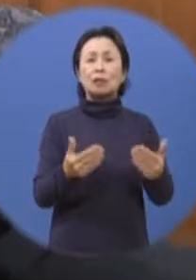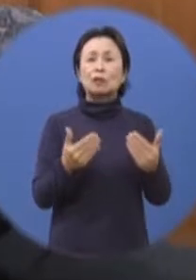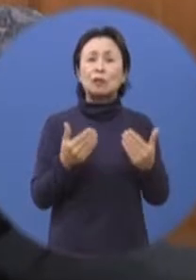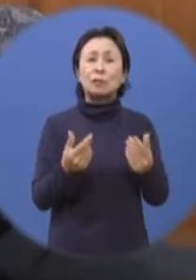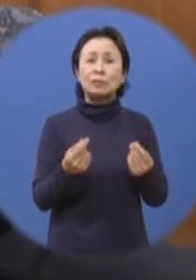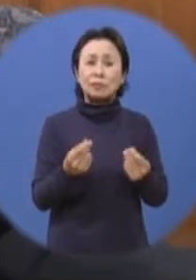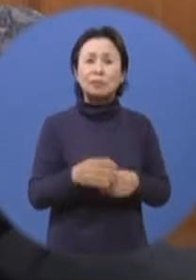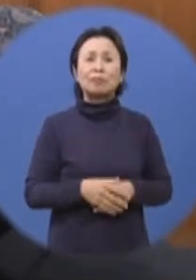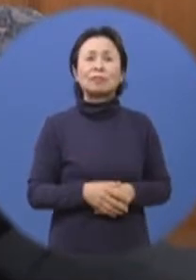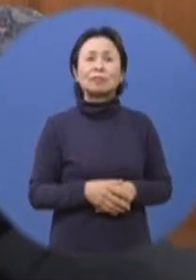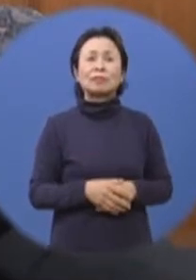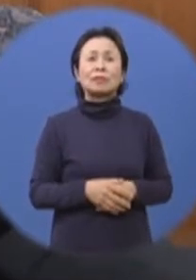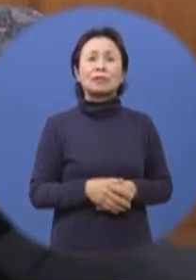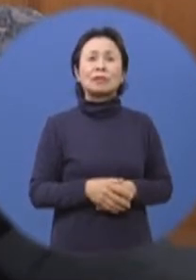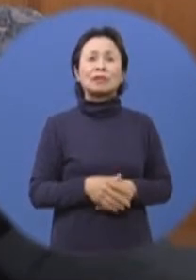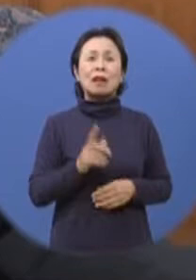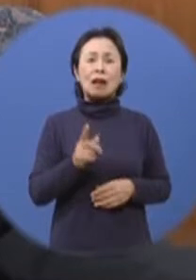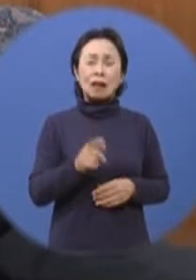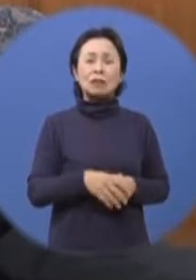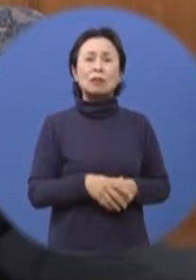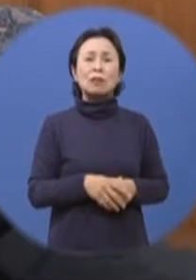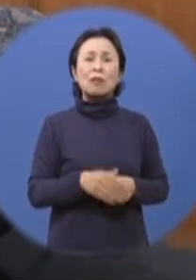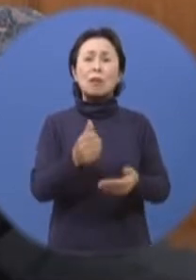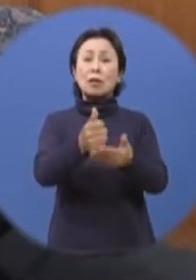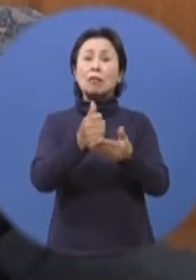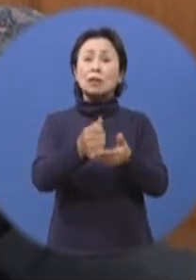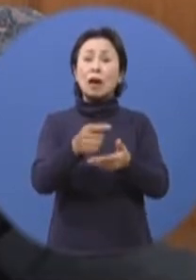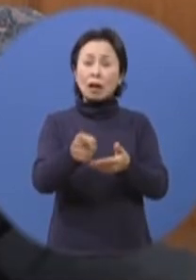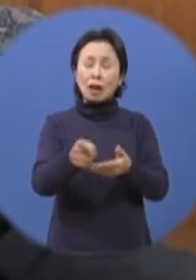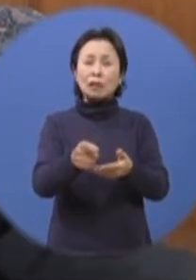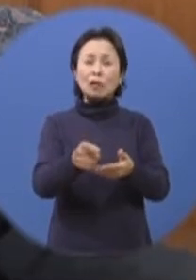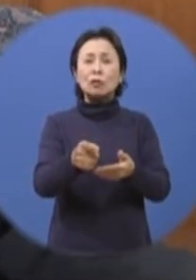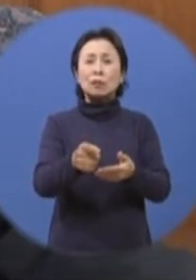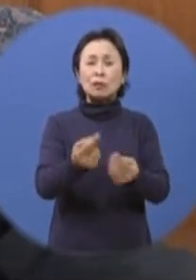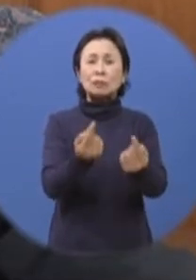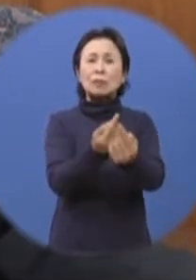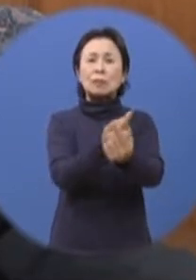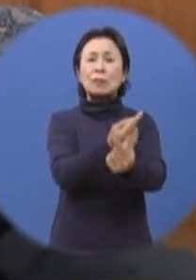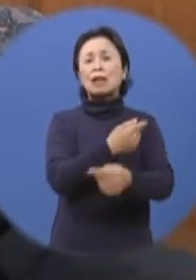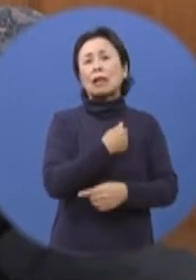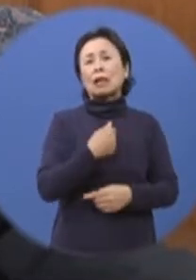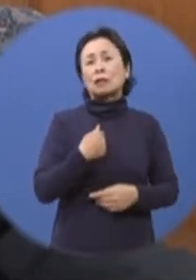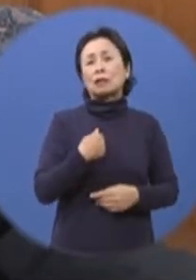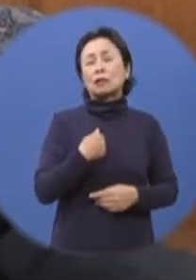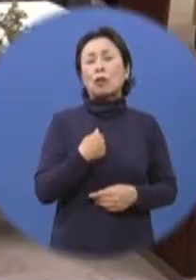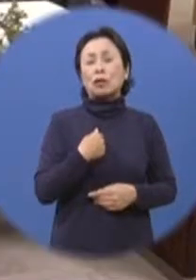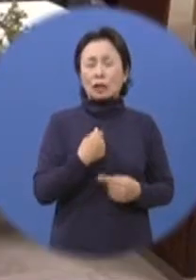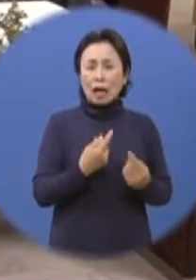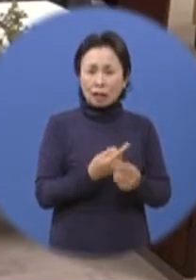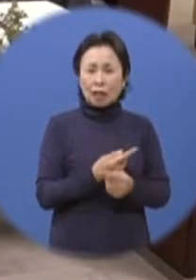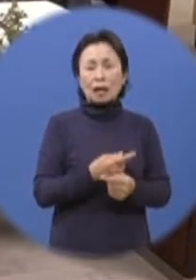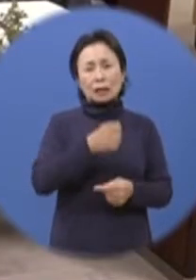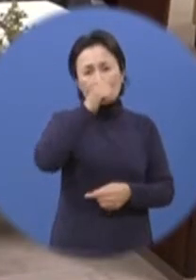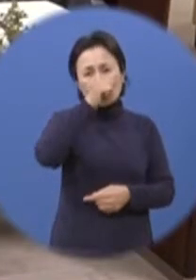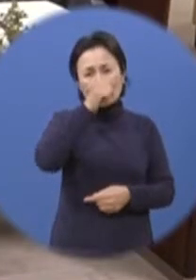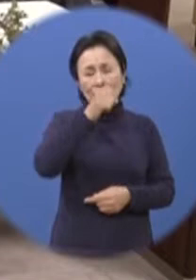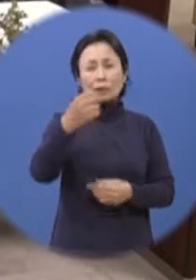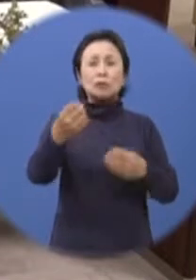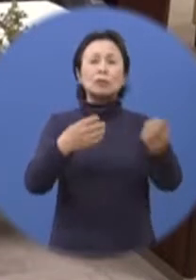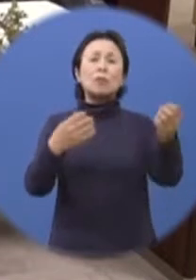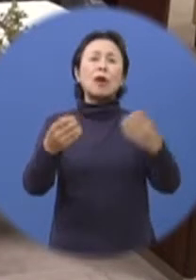ぶーてるをビューさん画像っての日はやってくるんでまあその便あの表外早でるかなと思ってますねあそうした